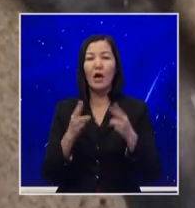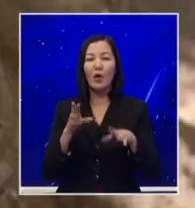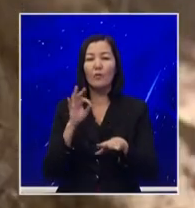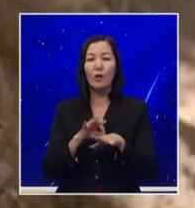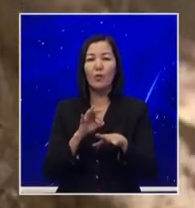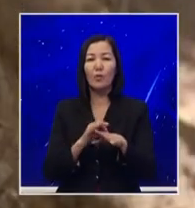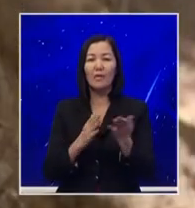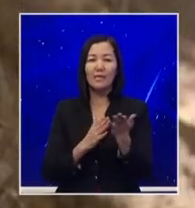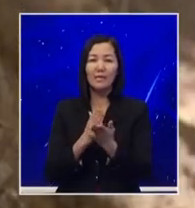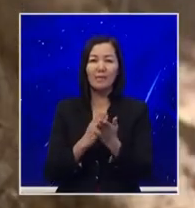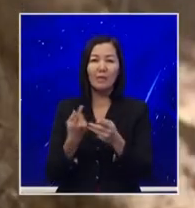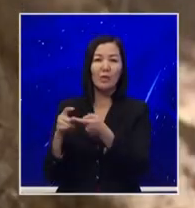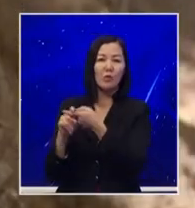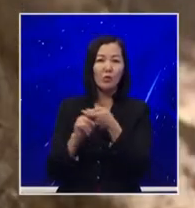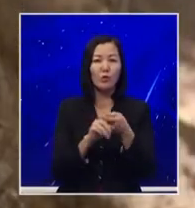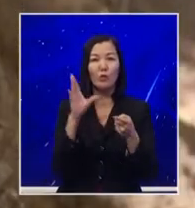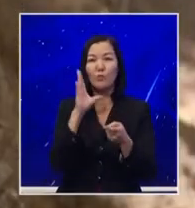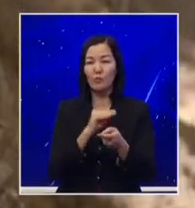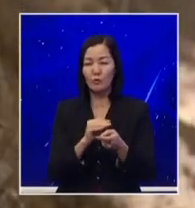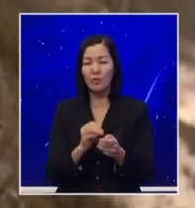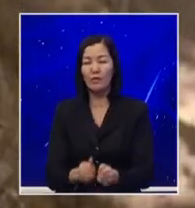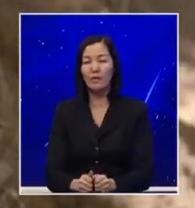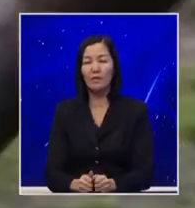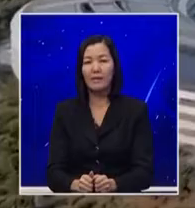бақ қызметкерлерінен жұқтырып алу ықтимал, дейді олар.